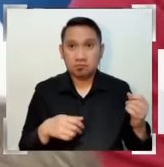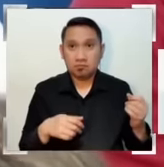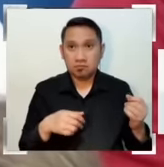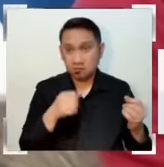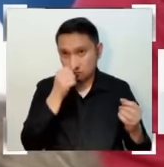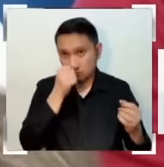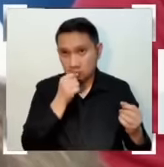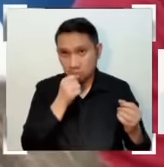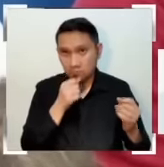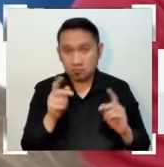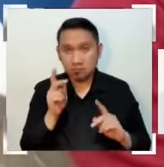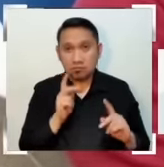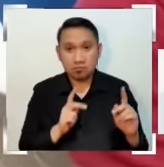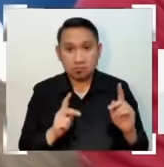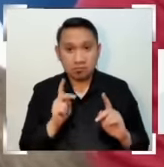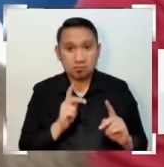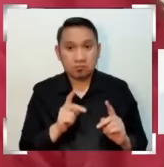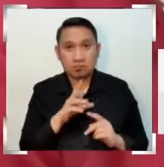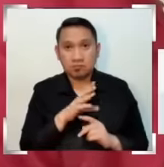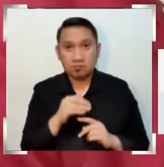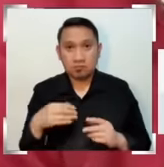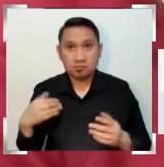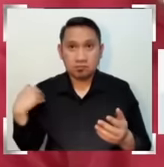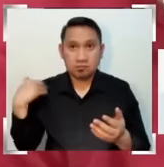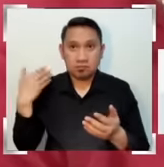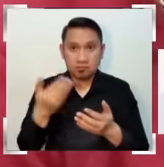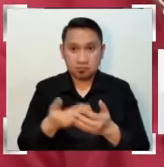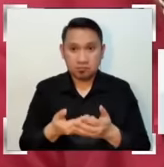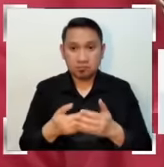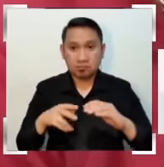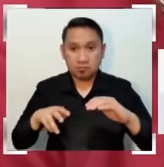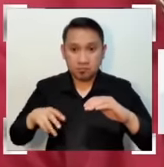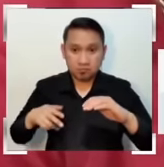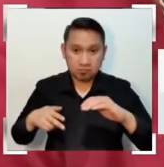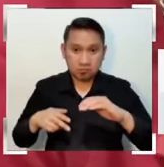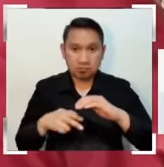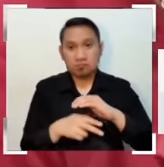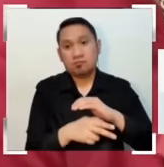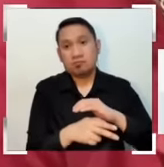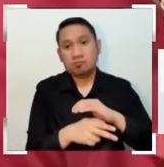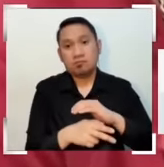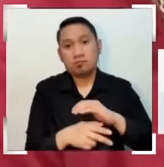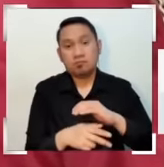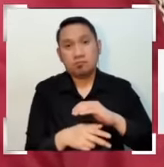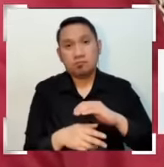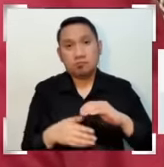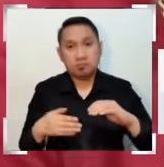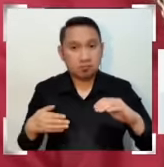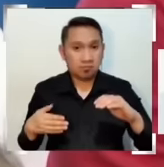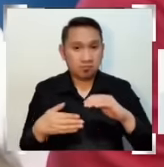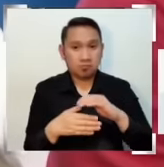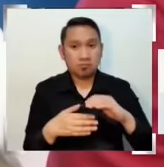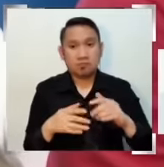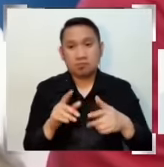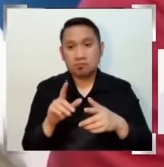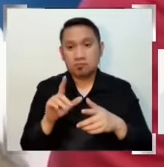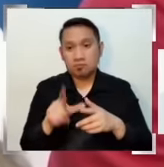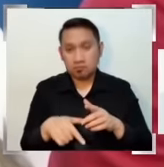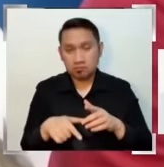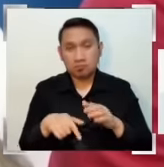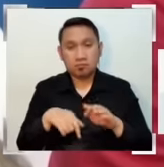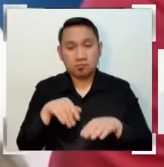Shabab people. Until they reached the tunnels, there they walked for a few kilometers on the